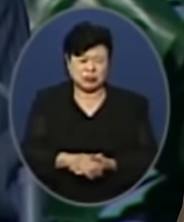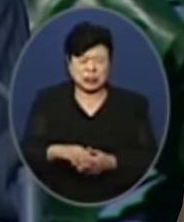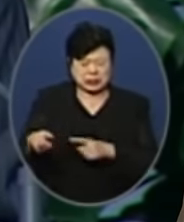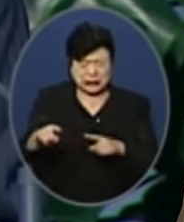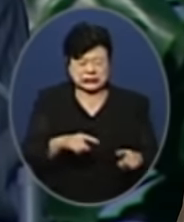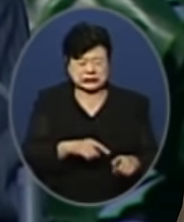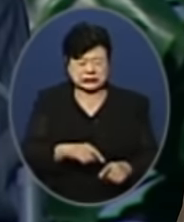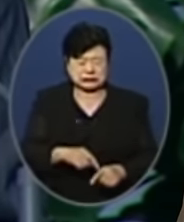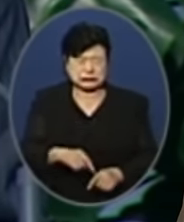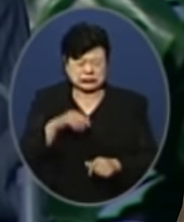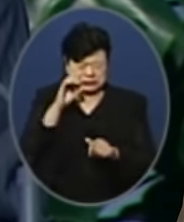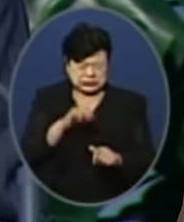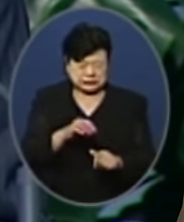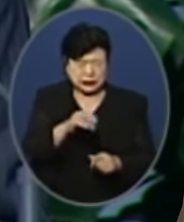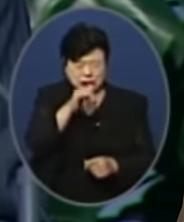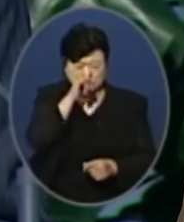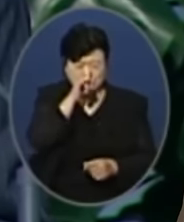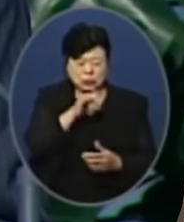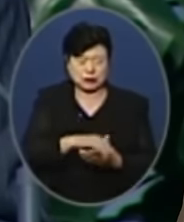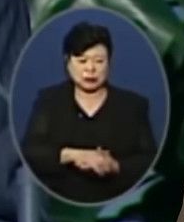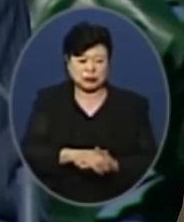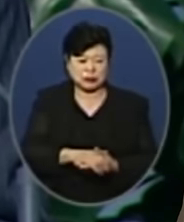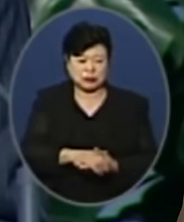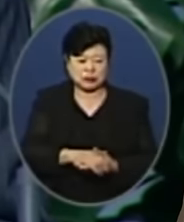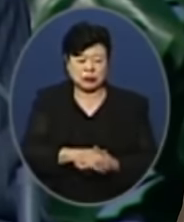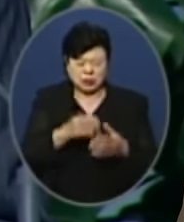다스리고 지배하는 사이가 되었고